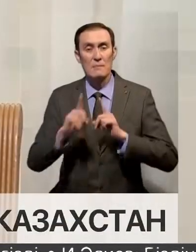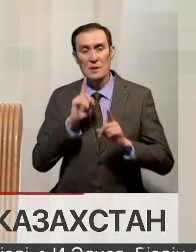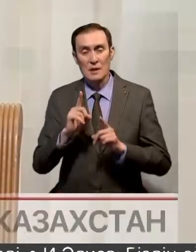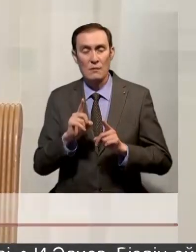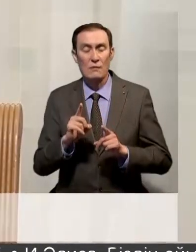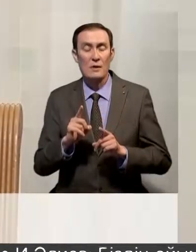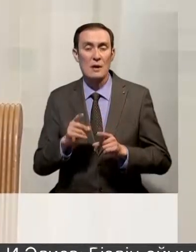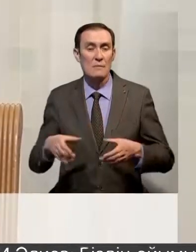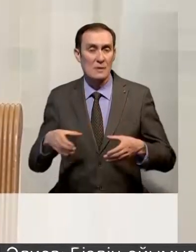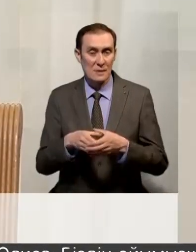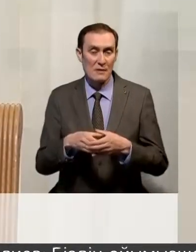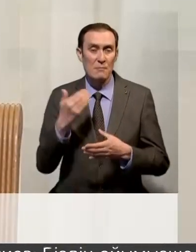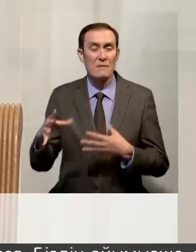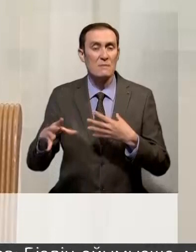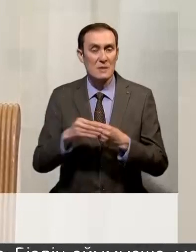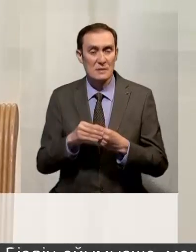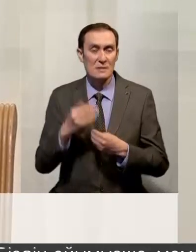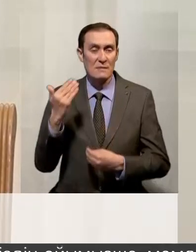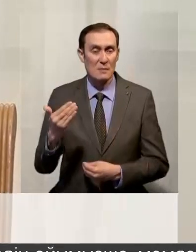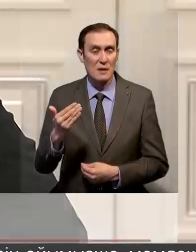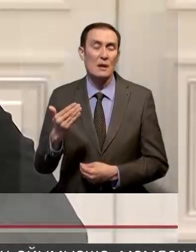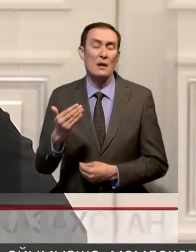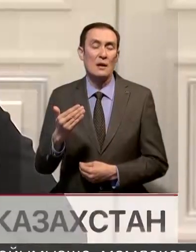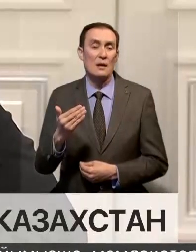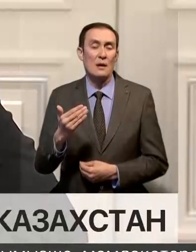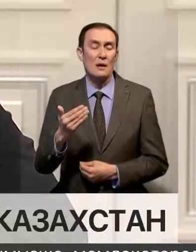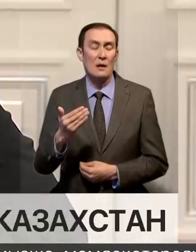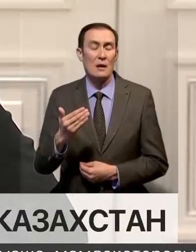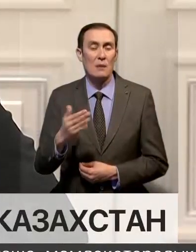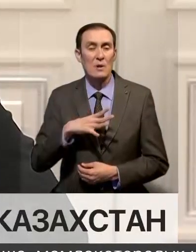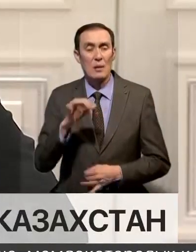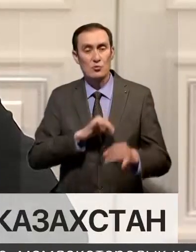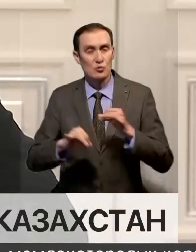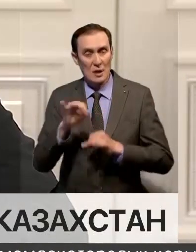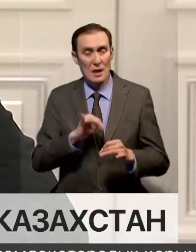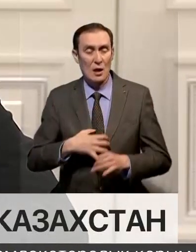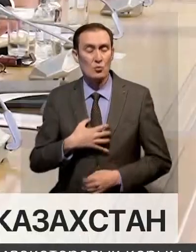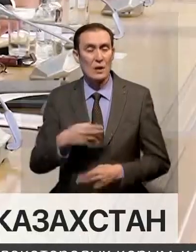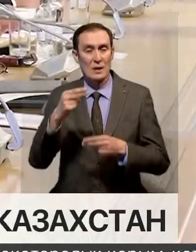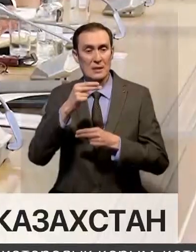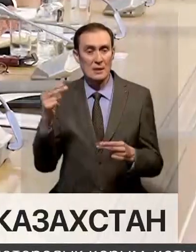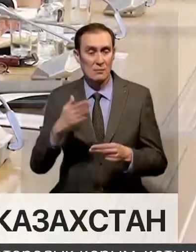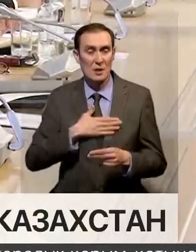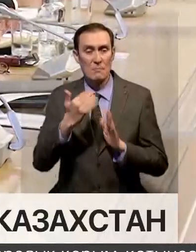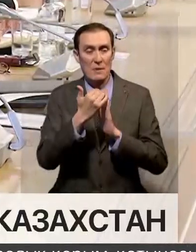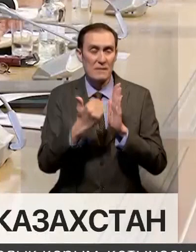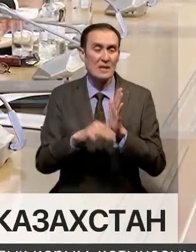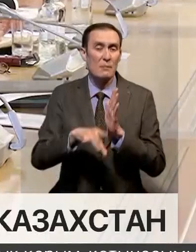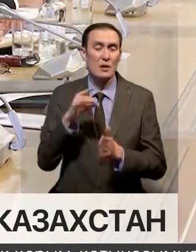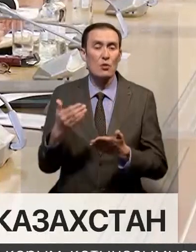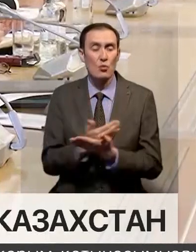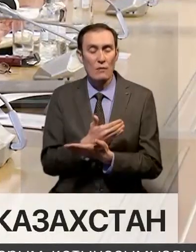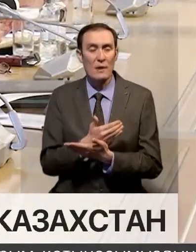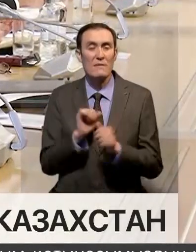узком составе мы с вами, уважаемый Ильхам Гейдароглу, обстоятельно обсудили ряд актуальных тем нашей повестки, определили новые